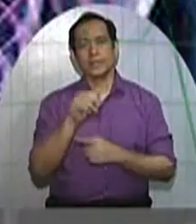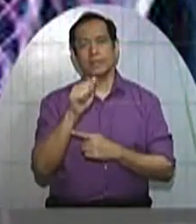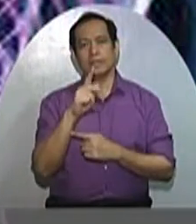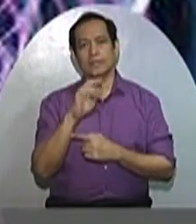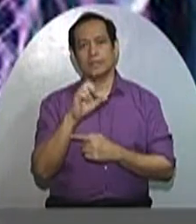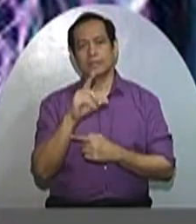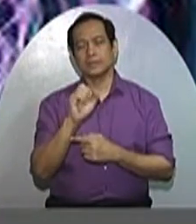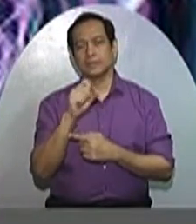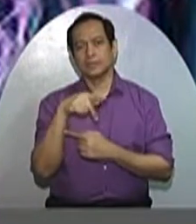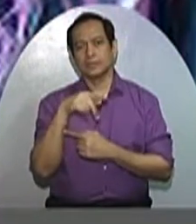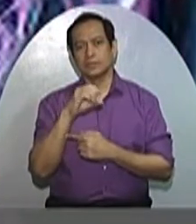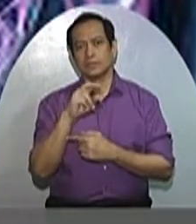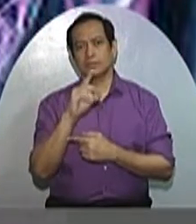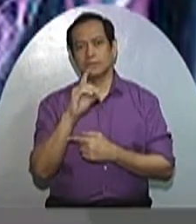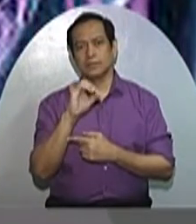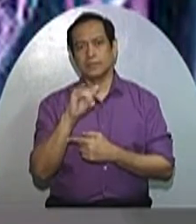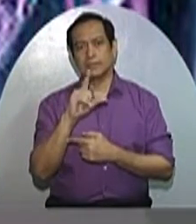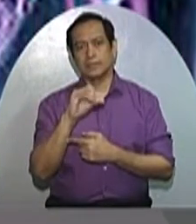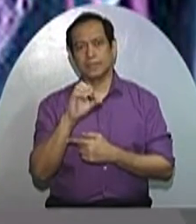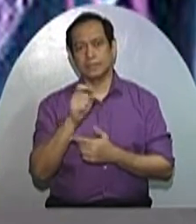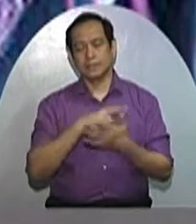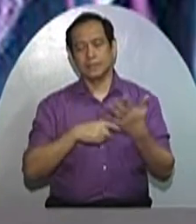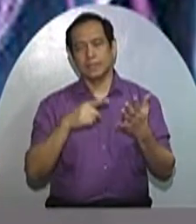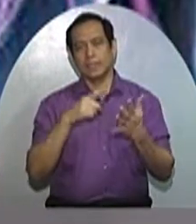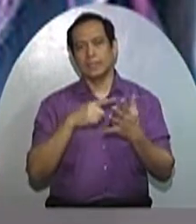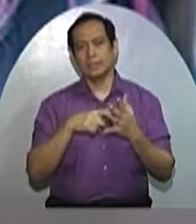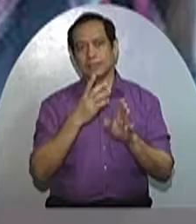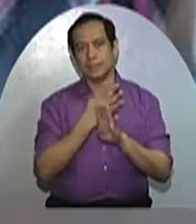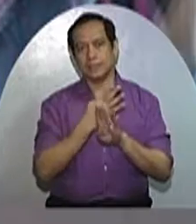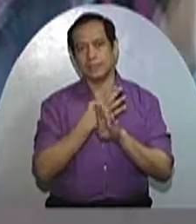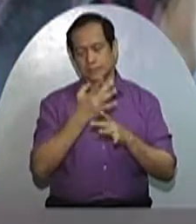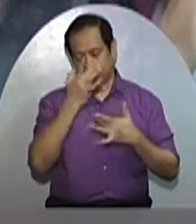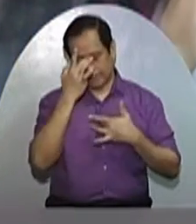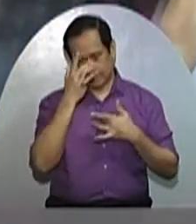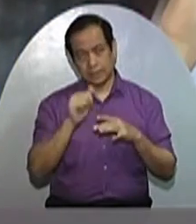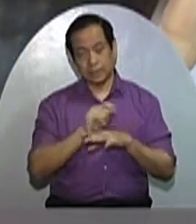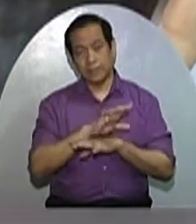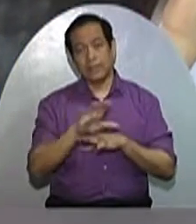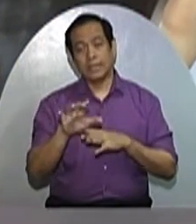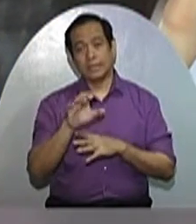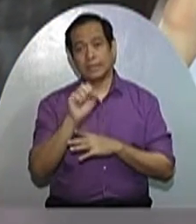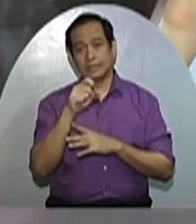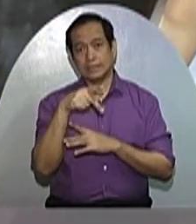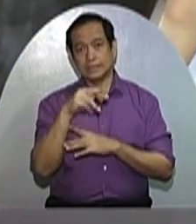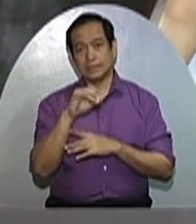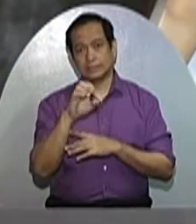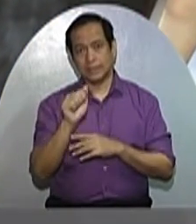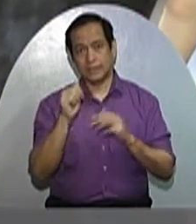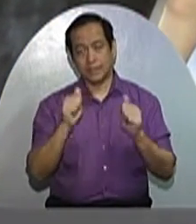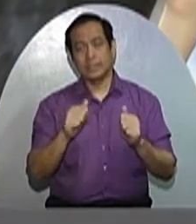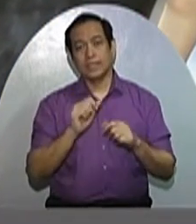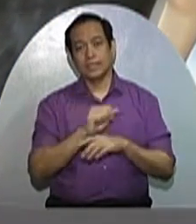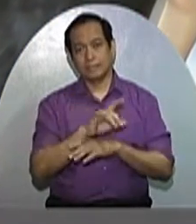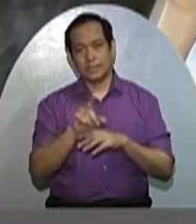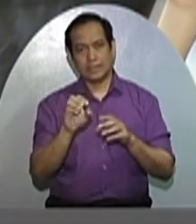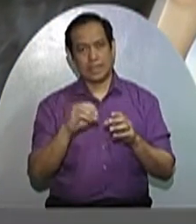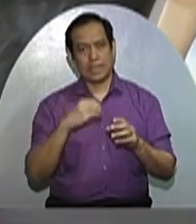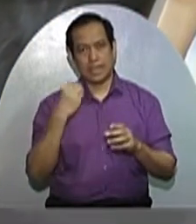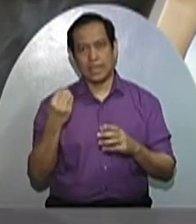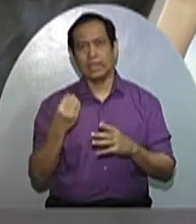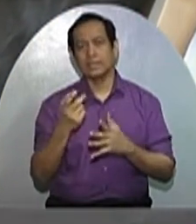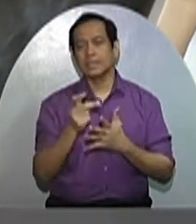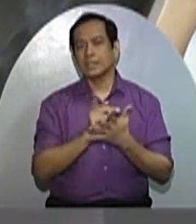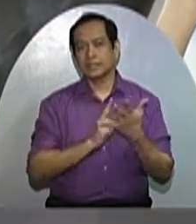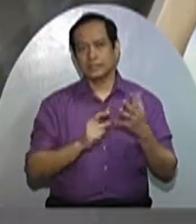Ang ankylosing spondylitis ay isang anyo ng sakit sa buto na nakakaapekto sa gulugod na maaring makaapekto sa iba